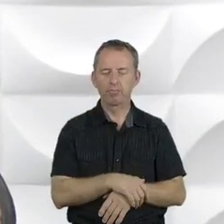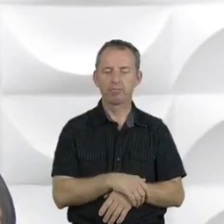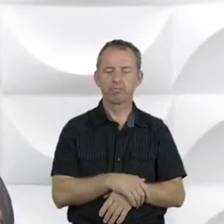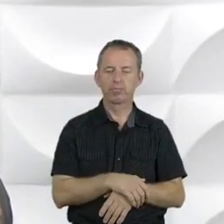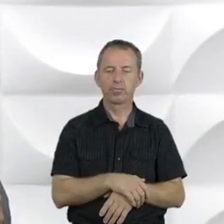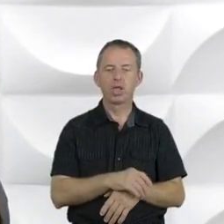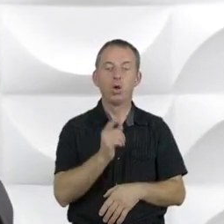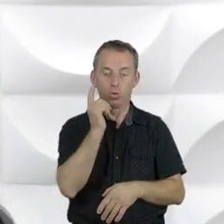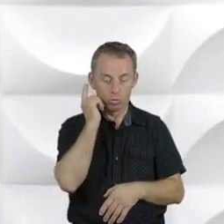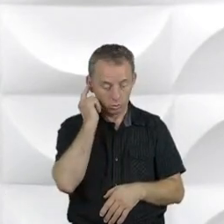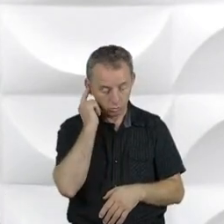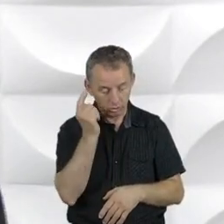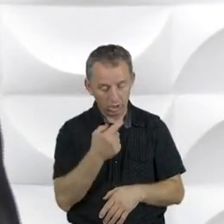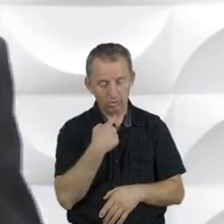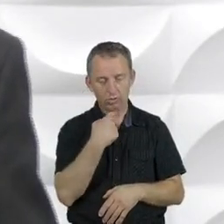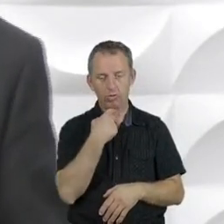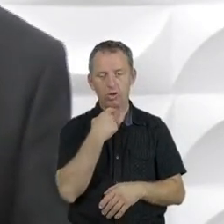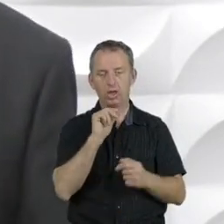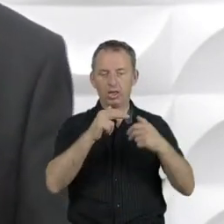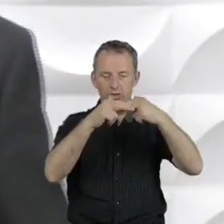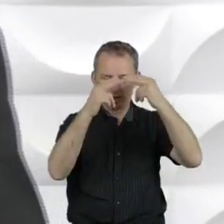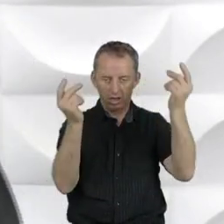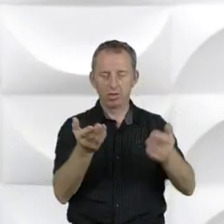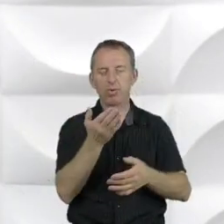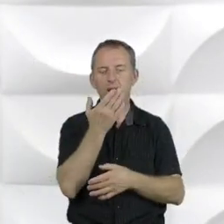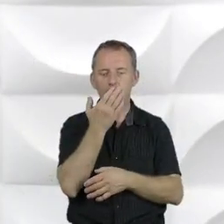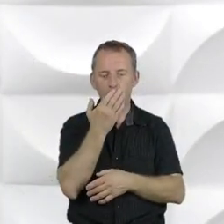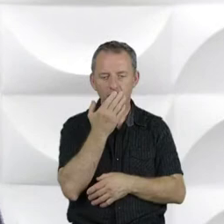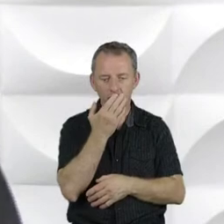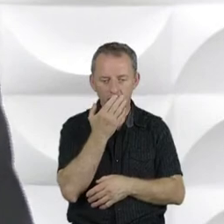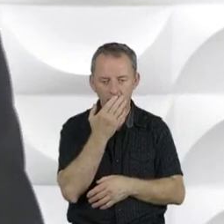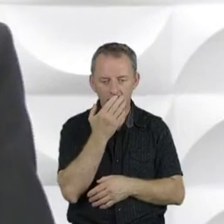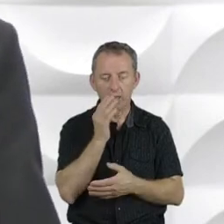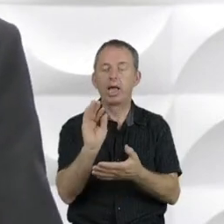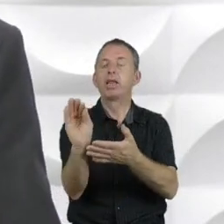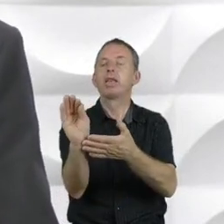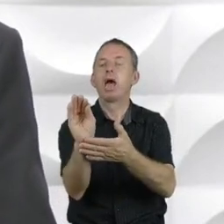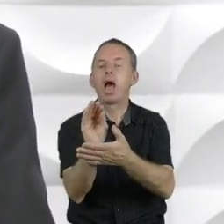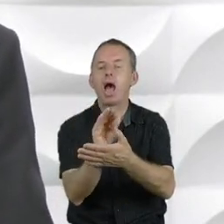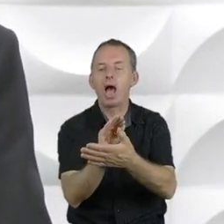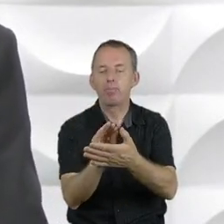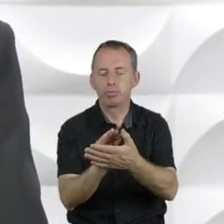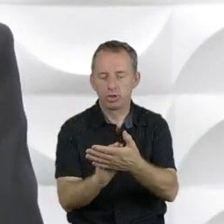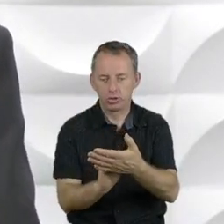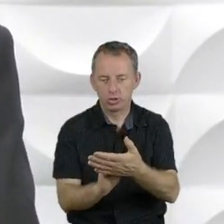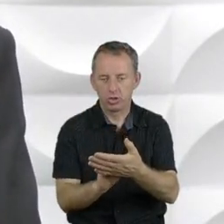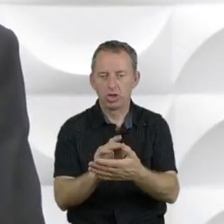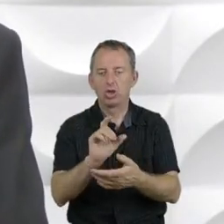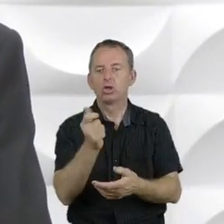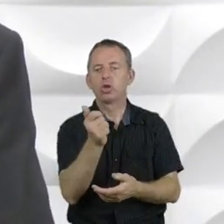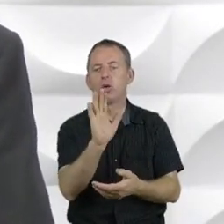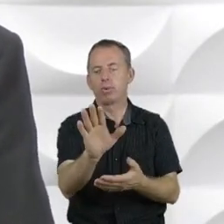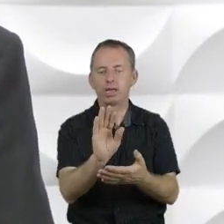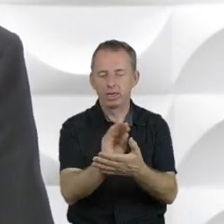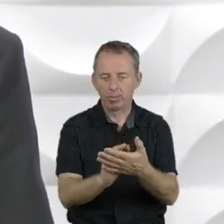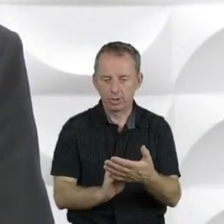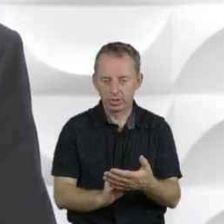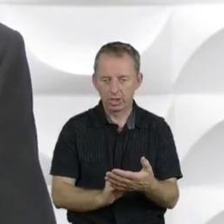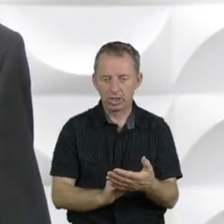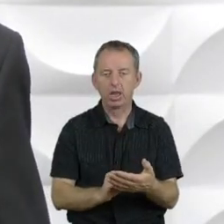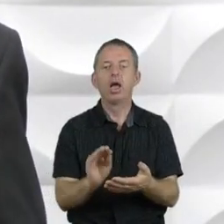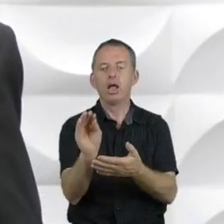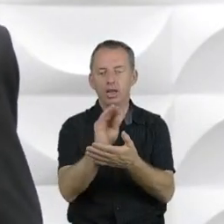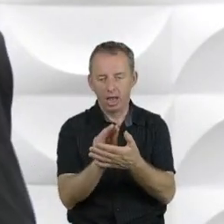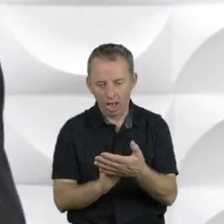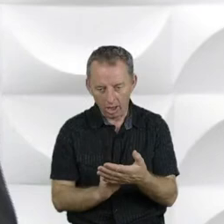I usłyszałem głos z nieba mówiący, napisz, co ma napisać.